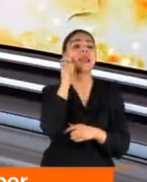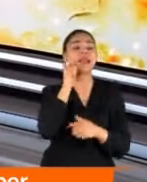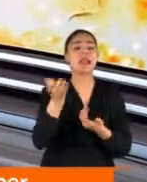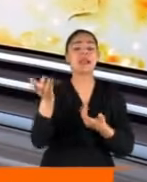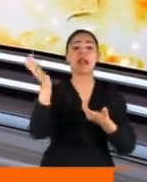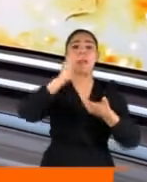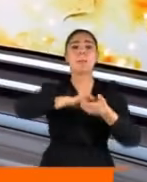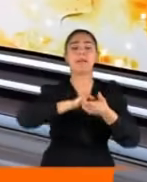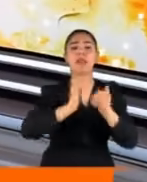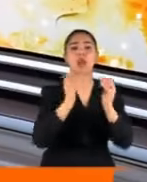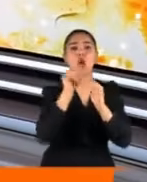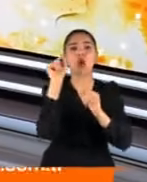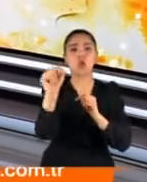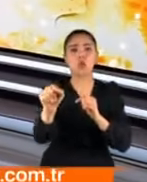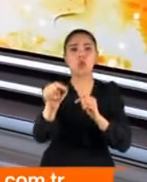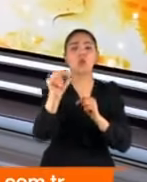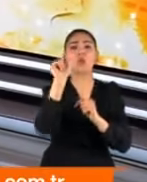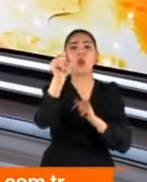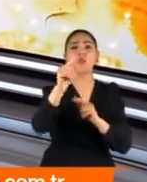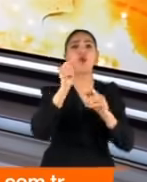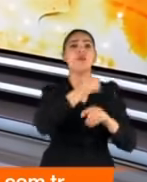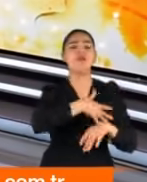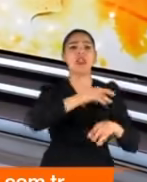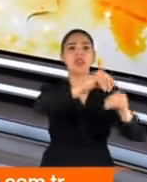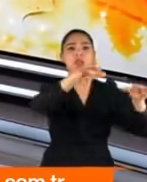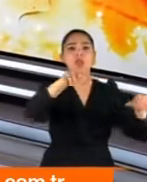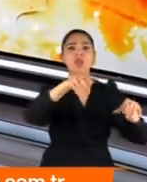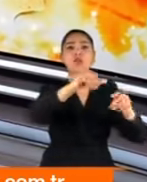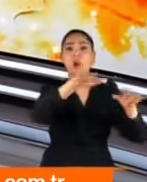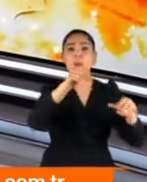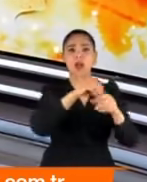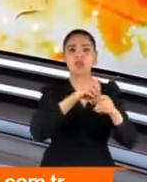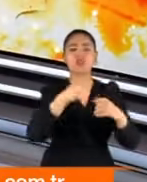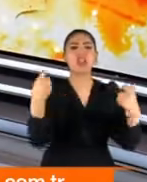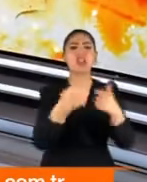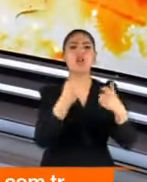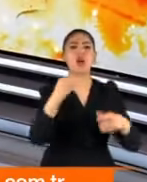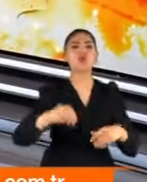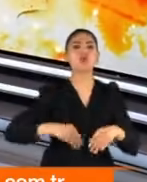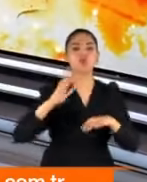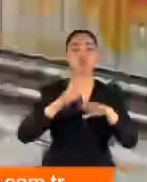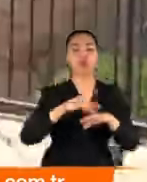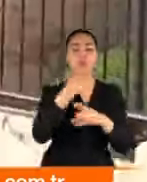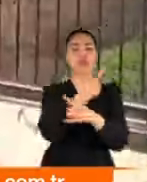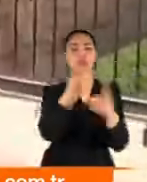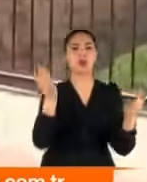toplandı İsrail'in işgal altında tuttuğu Filistin topraklarında Savaş suçu işlediği vurgulandı